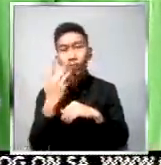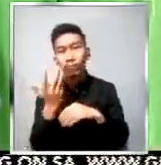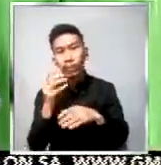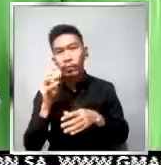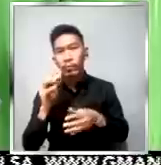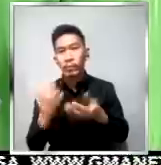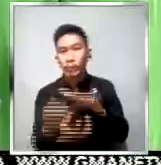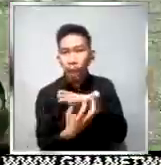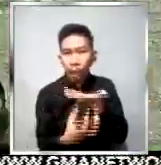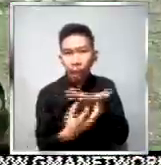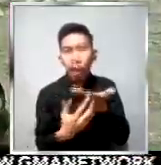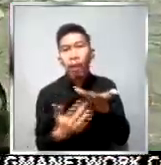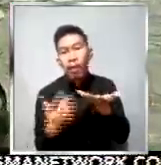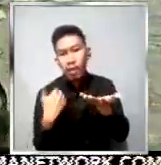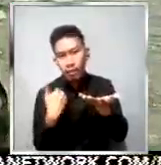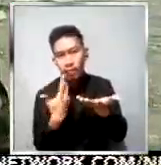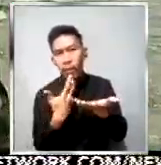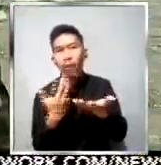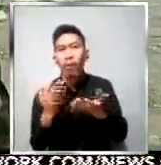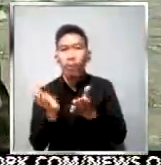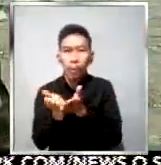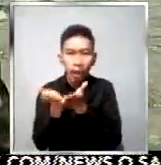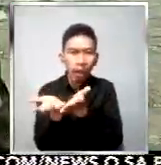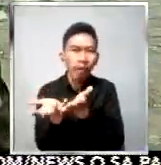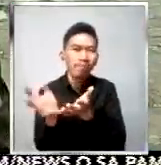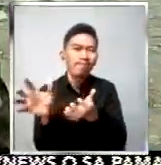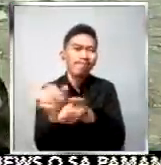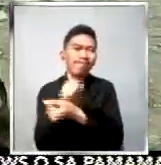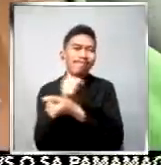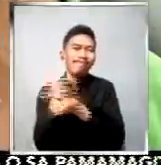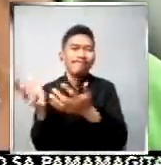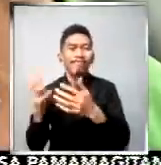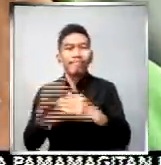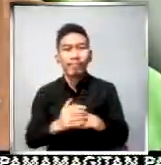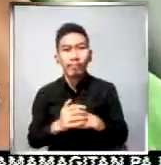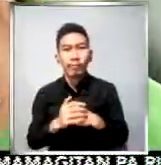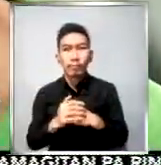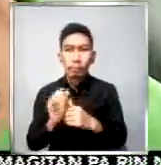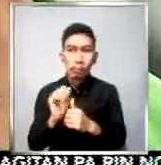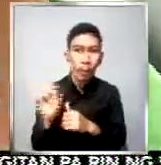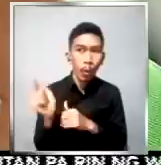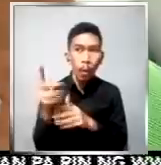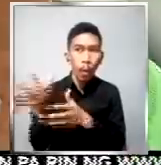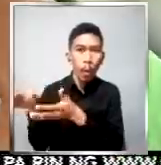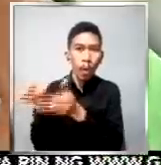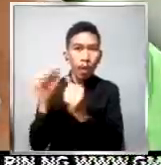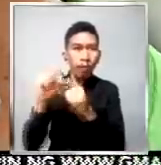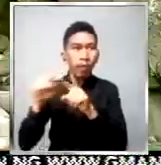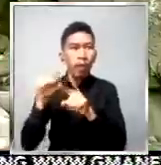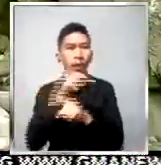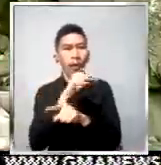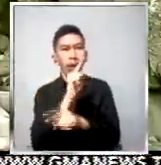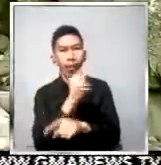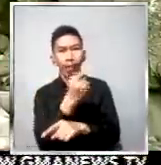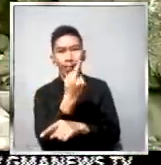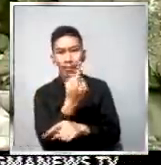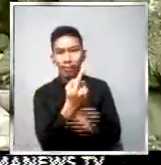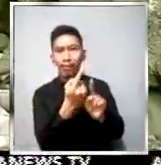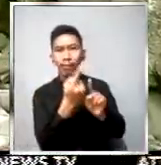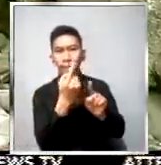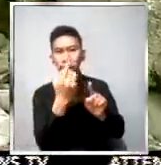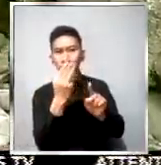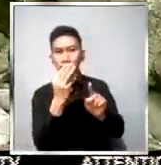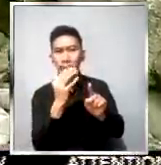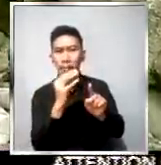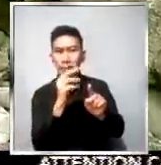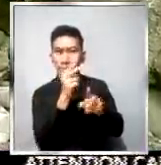Nawala lahat. Lumikas naman daw silang lahat pero si Michael nagbantay dito magdamag at nakita kung paano pinaghahampas ng